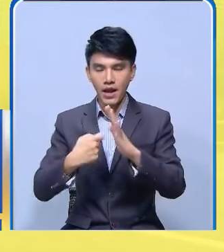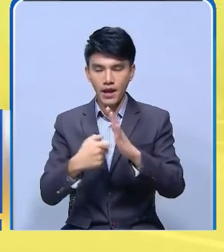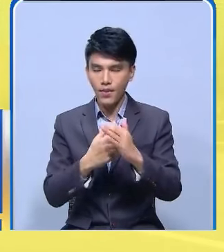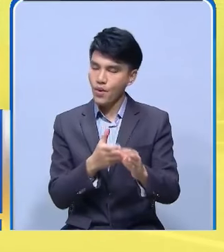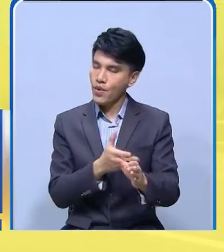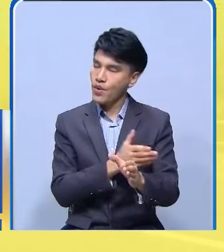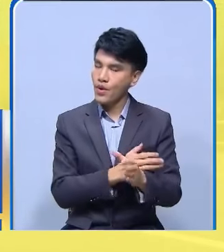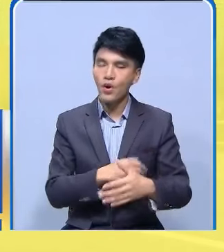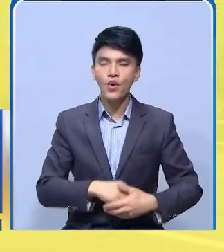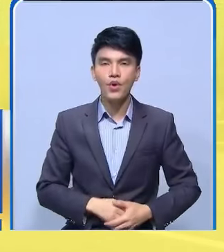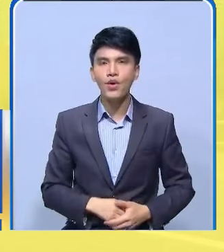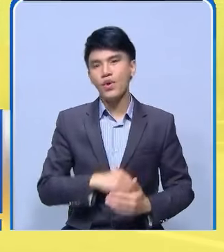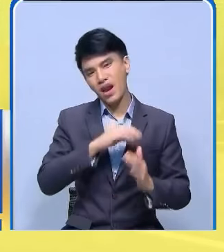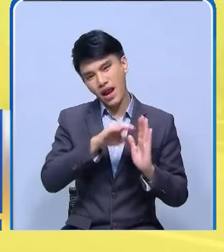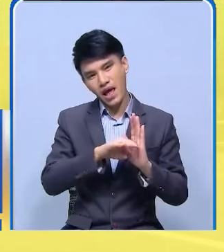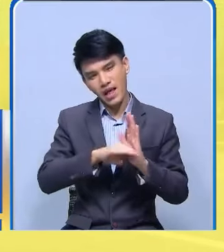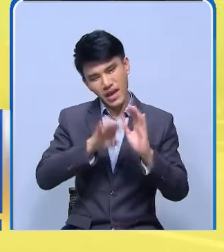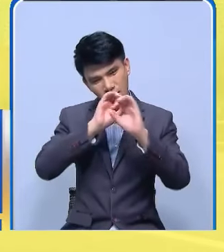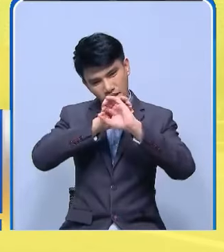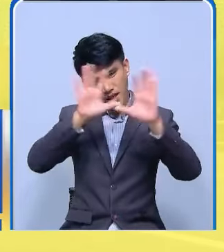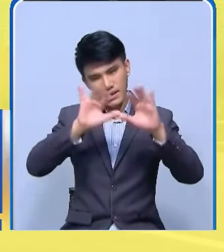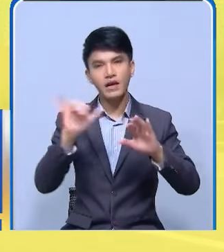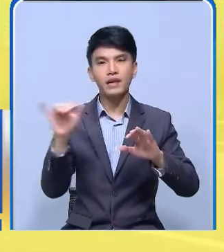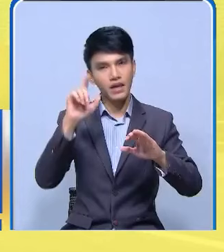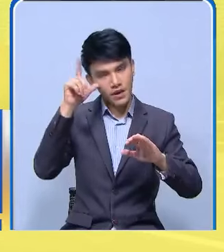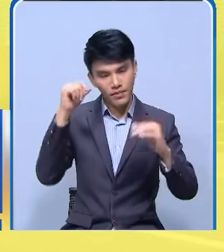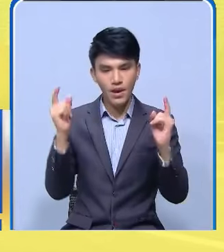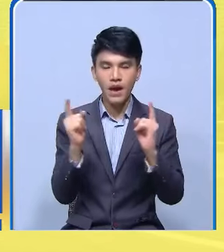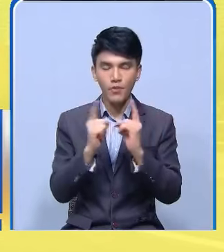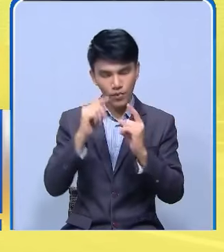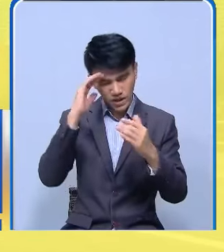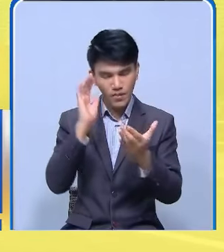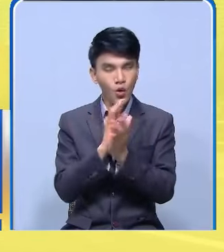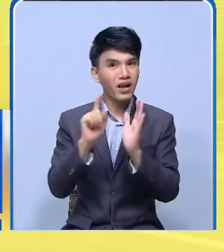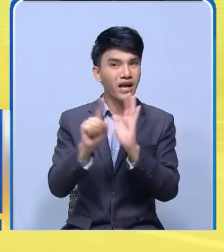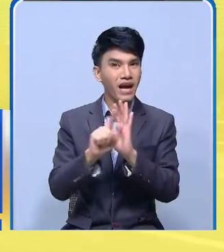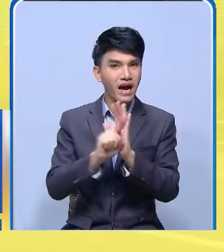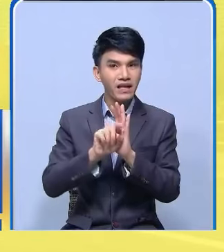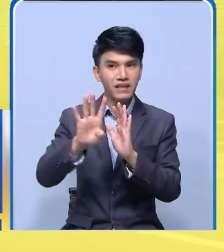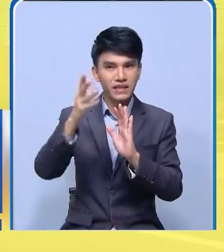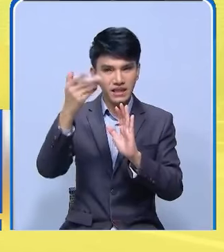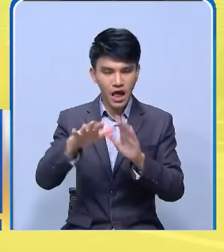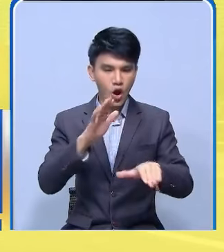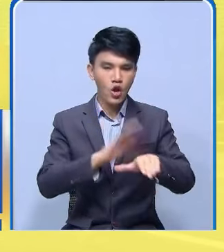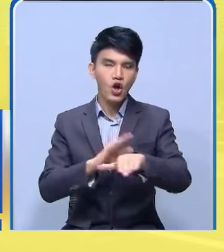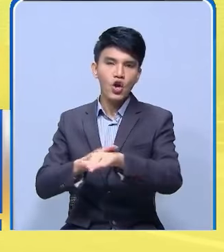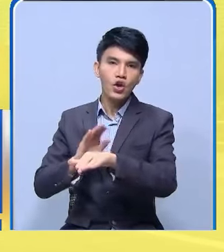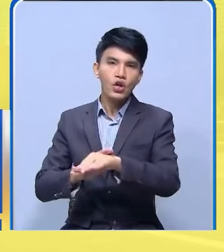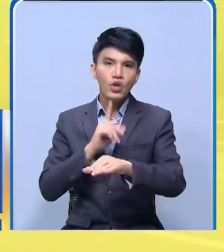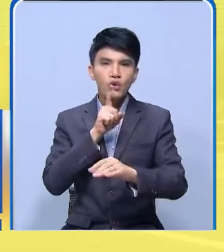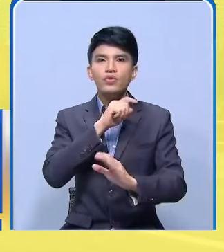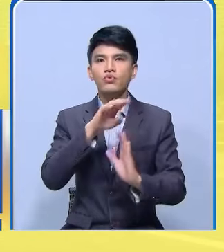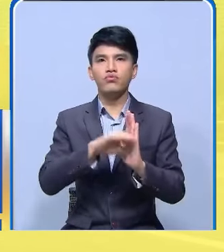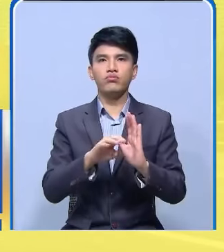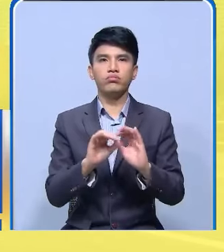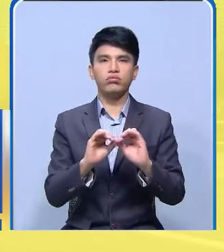ข้อมูลของผู้ก่อเหตุเนี่ยยังไม่แน่ชัดแม่เนี่ยมาให้ปากคำตำรวจเป็นครั้งที่4แล้วแต่ก็ยังไม่มีการเรียกตัวผู้ก่อเหตุมาสอบสวน